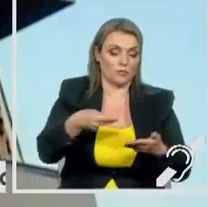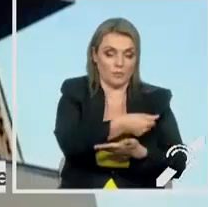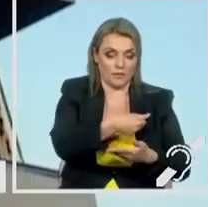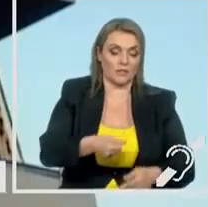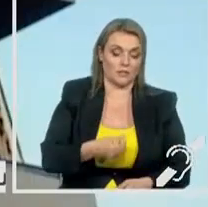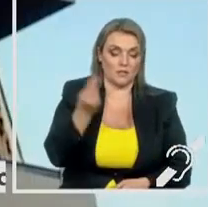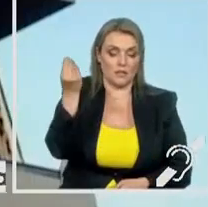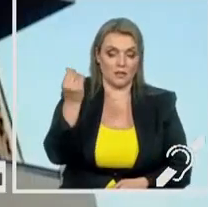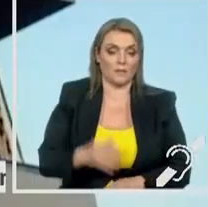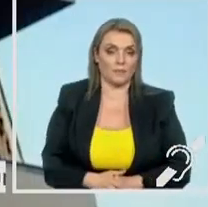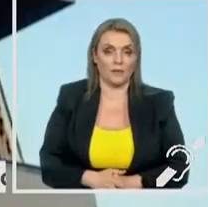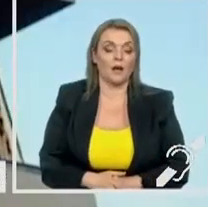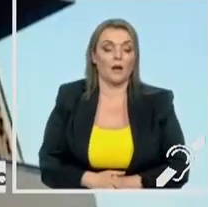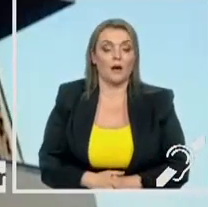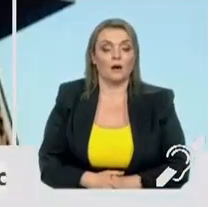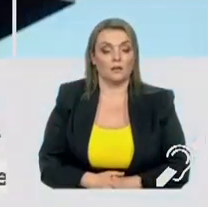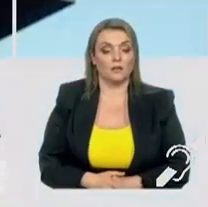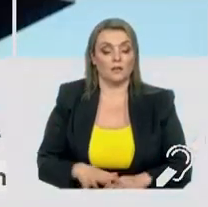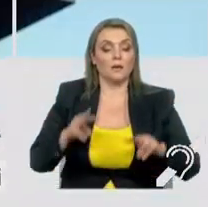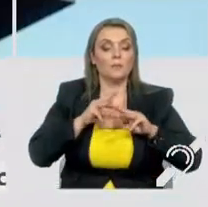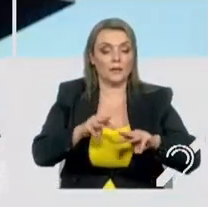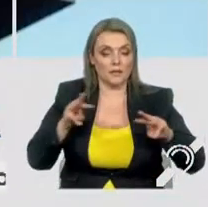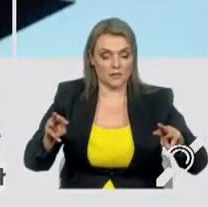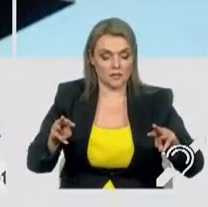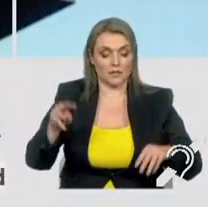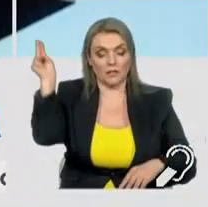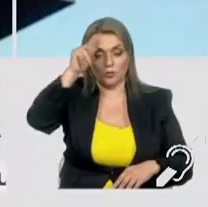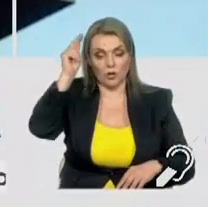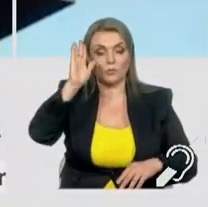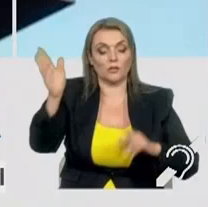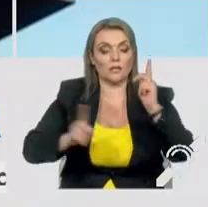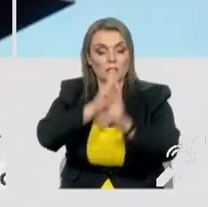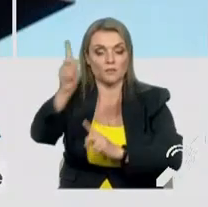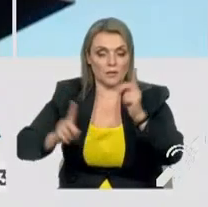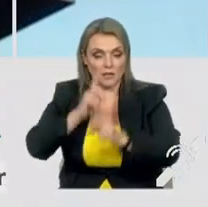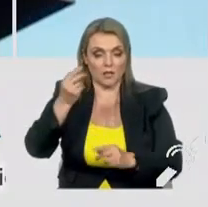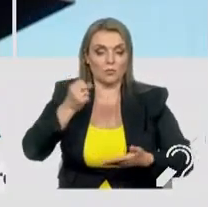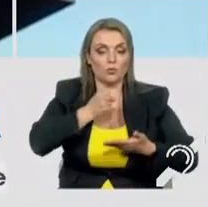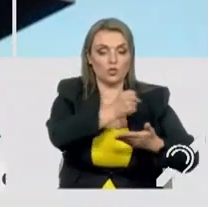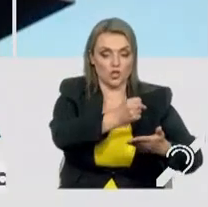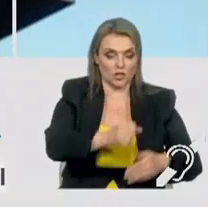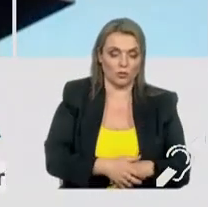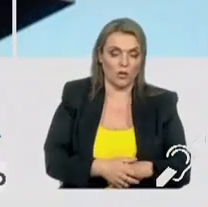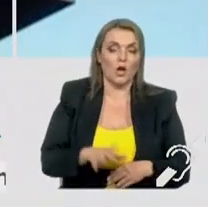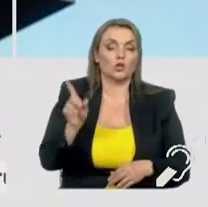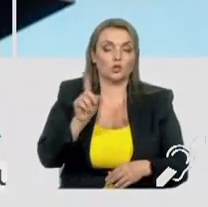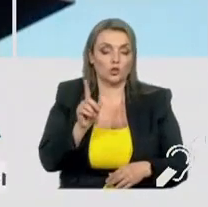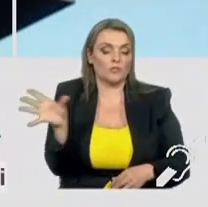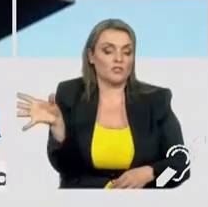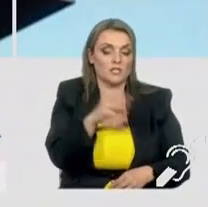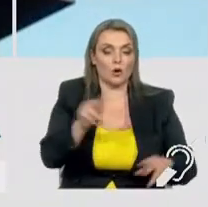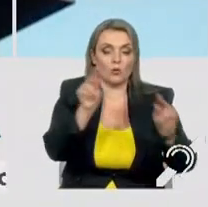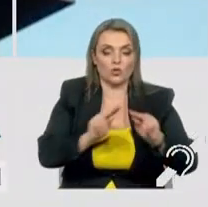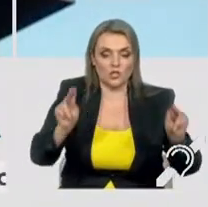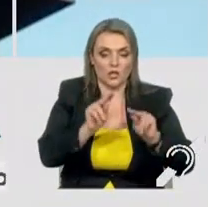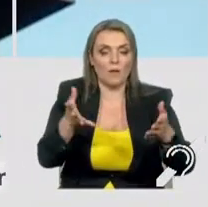Ministerul Educației cere Parlamentului modificarea bugetului de stat pentru ca profesorii de la universitățile din Republica Moldova să și poată